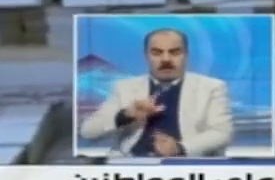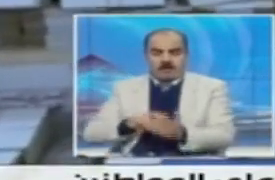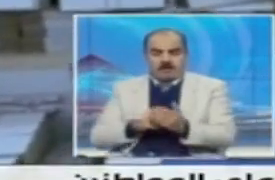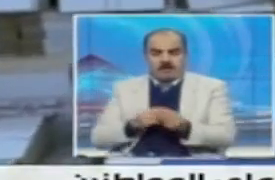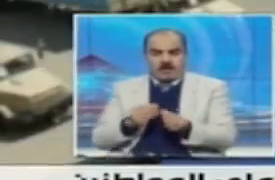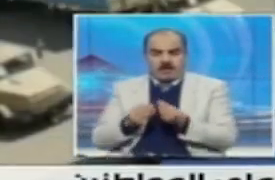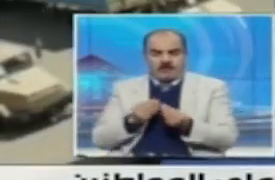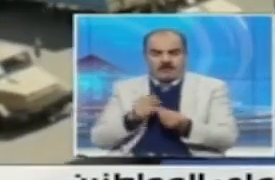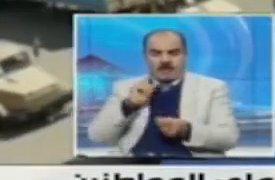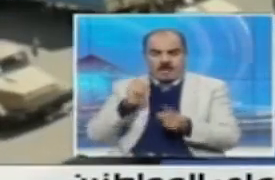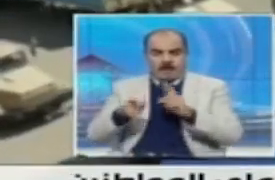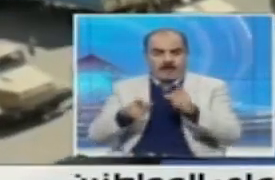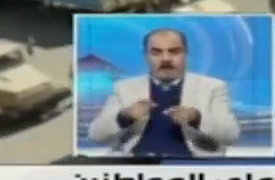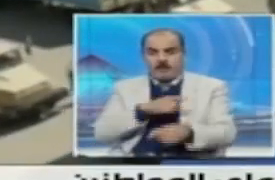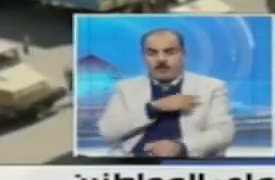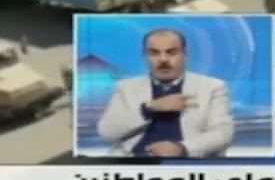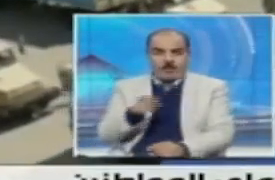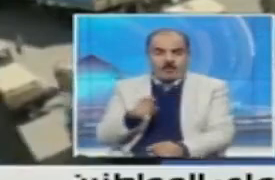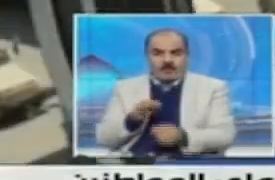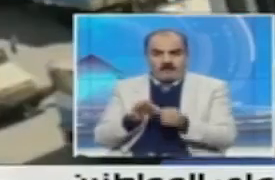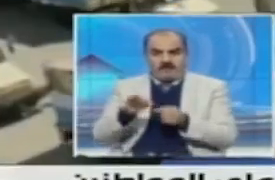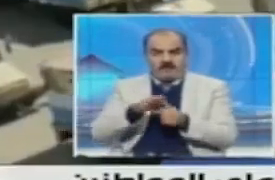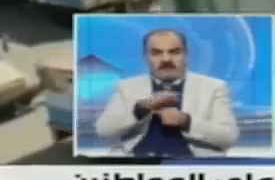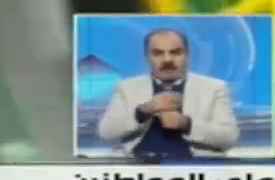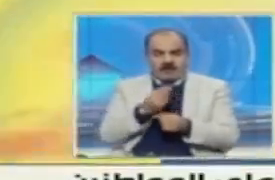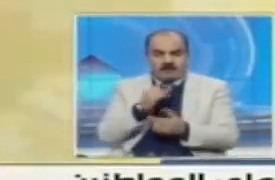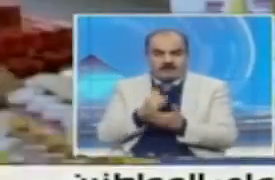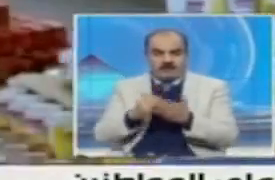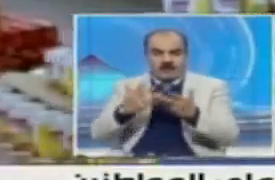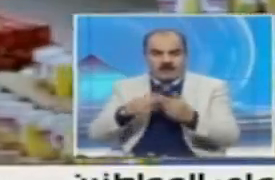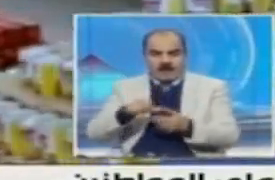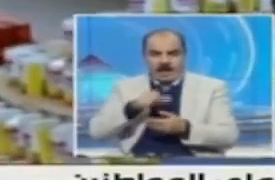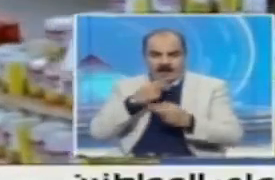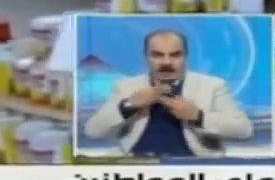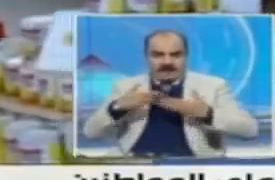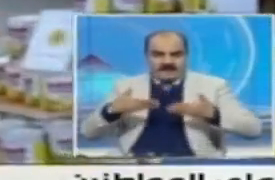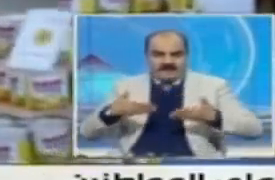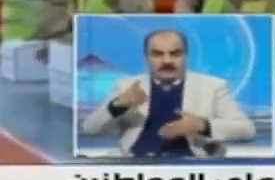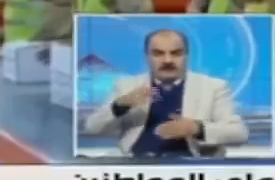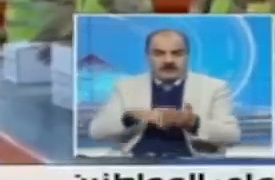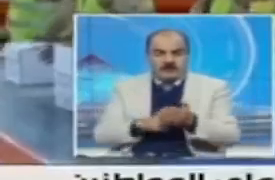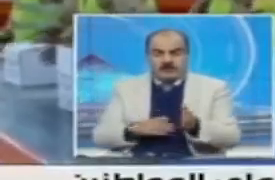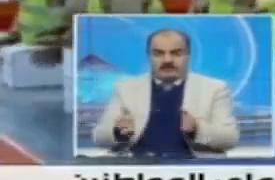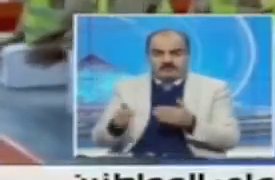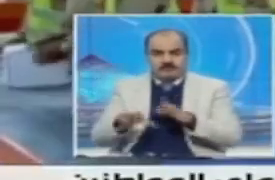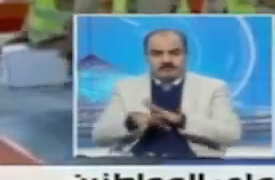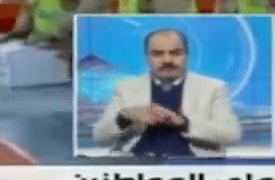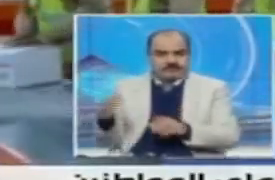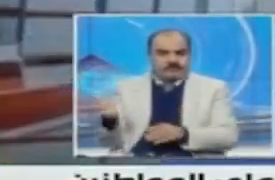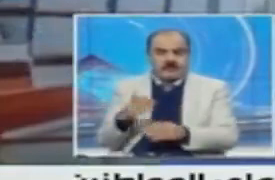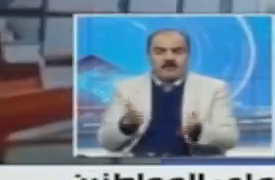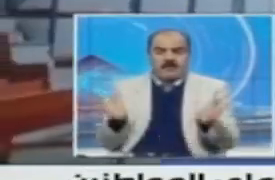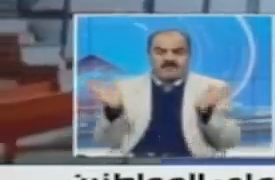للقوات المسلحة أوامرها إلى هيئة الإمداد والتموين للقوات المسلحة بإعداد وتجهيز